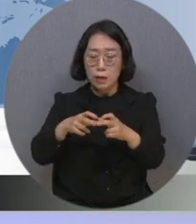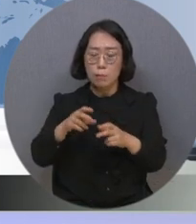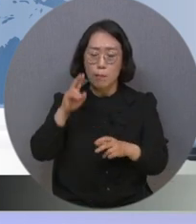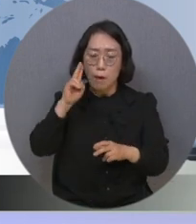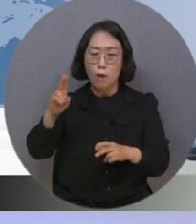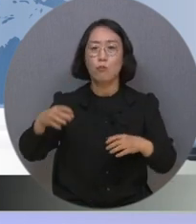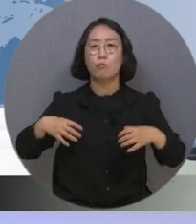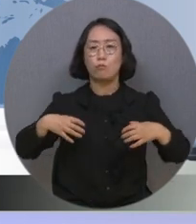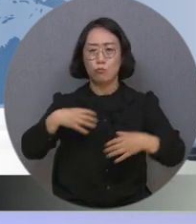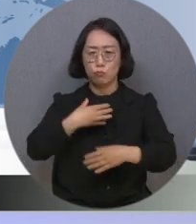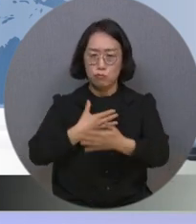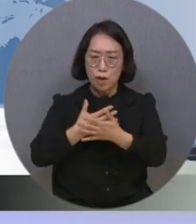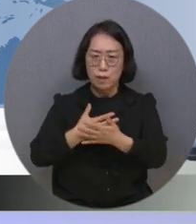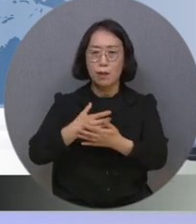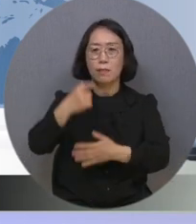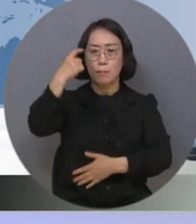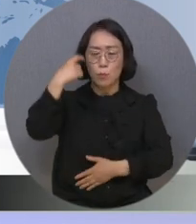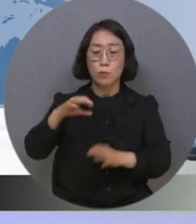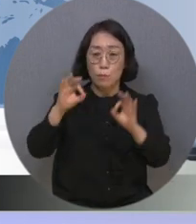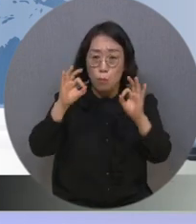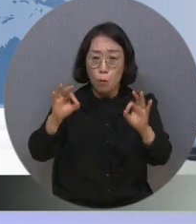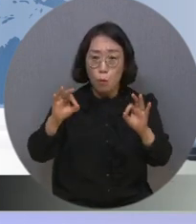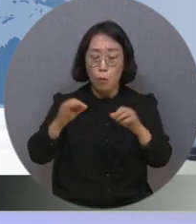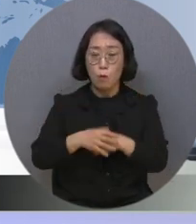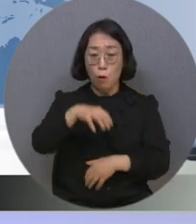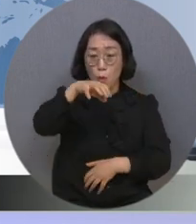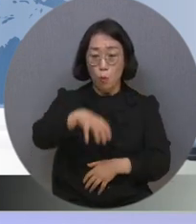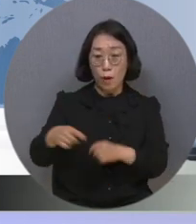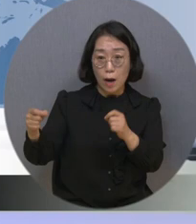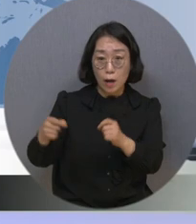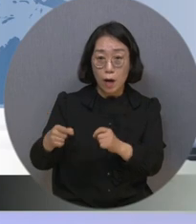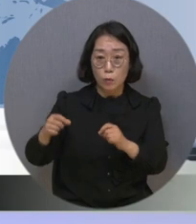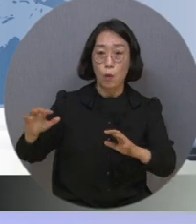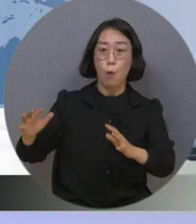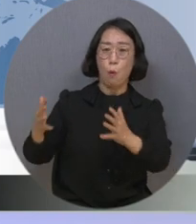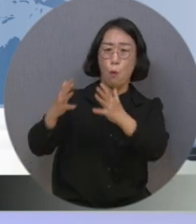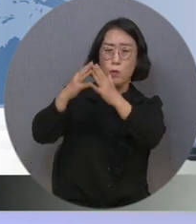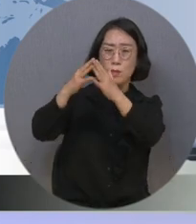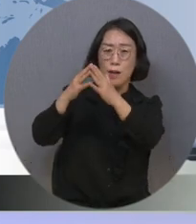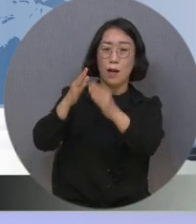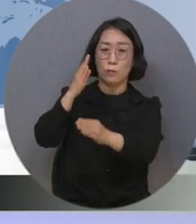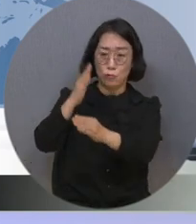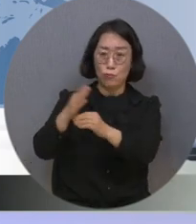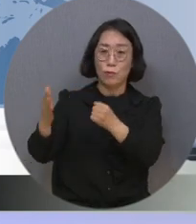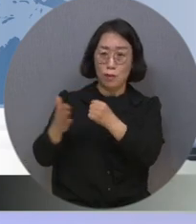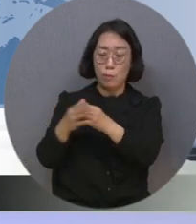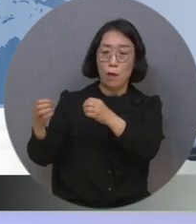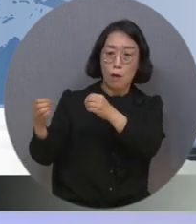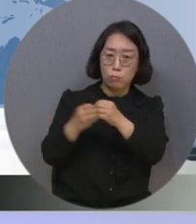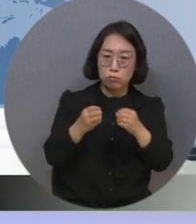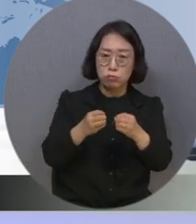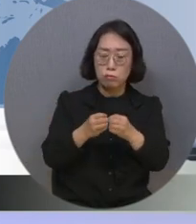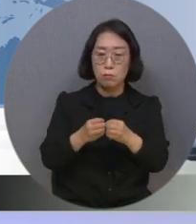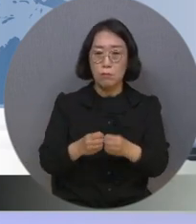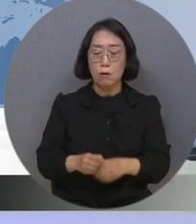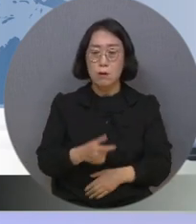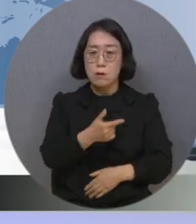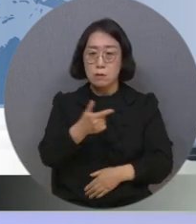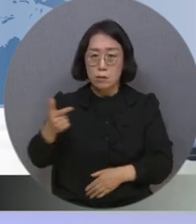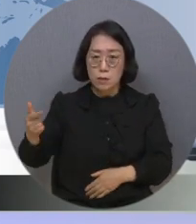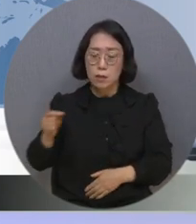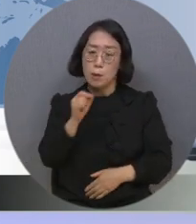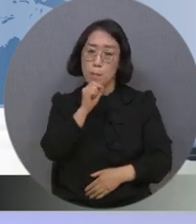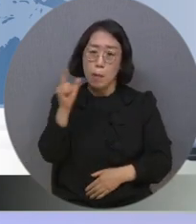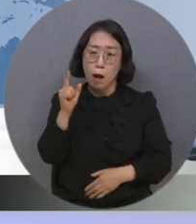떨고 있습니다. 그 이유인즉 해당 기업 주변에 공사가 장기간 이어지면서 기업 건물에 갈수록 심한